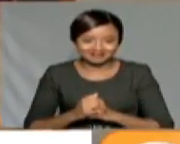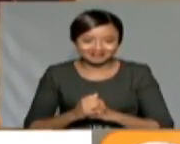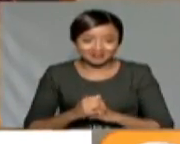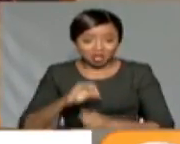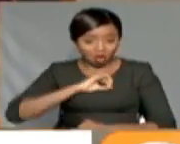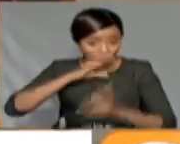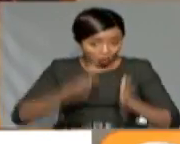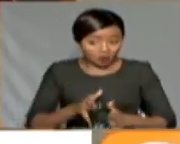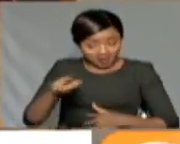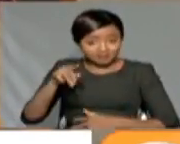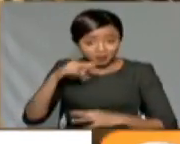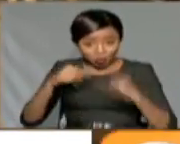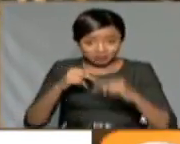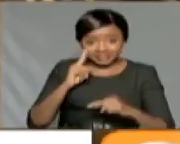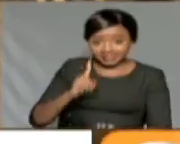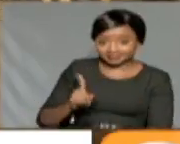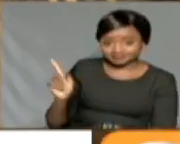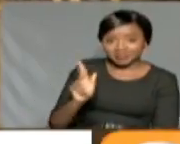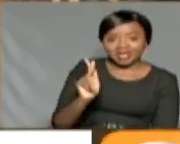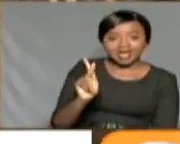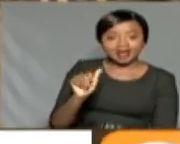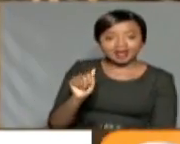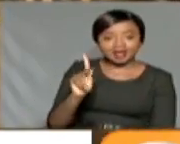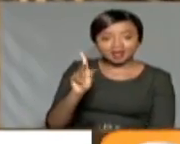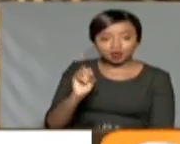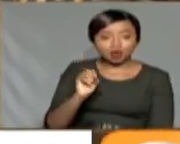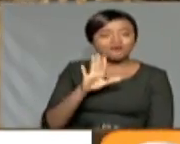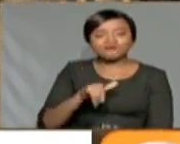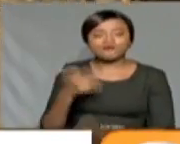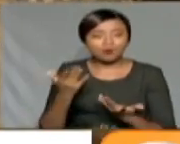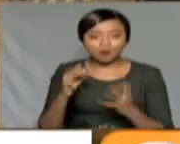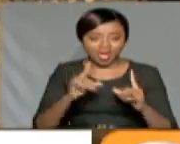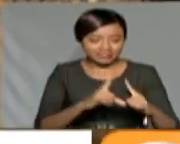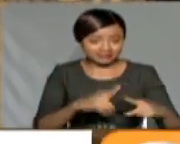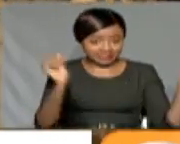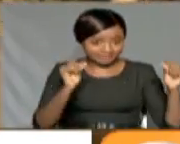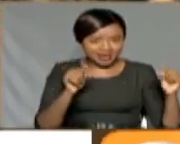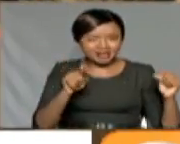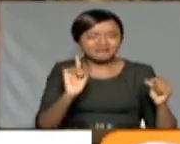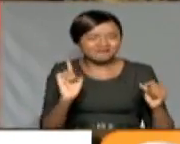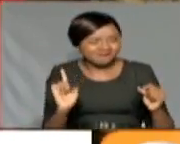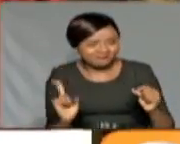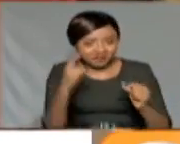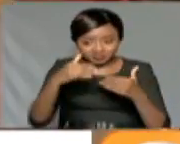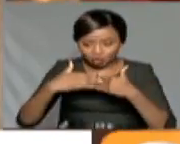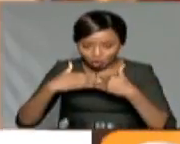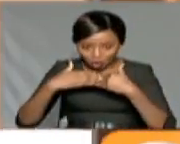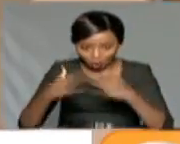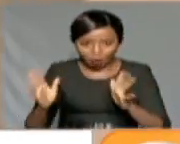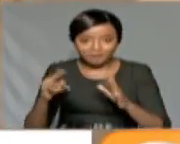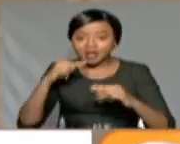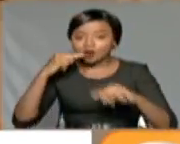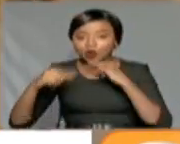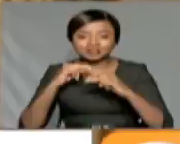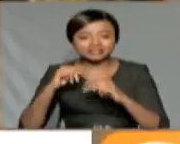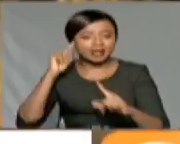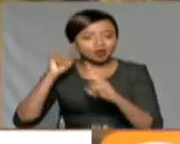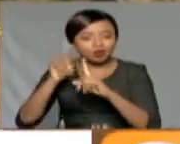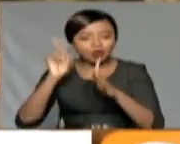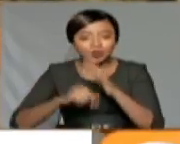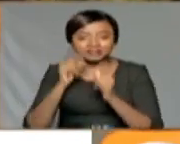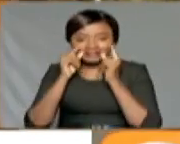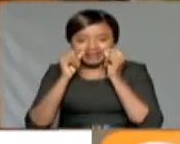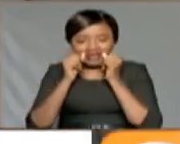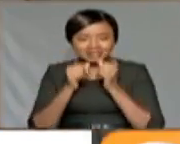Mmiliki wa mkahawa huu, Bi Takako, ni raia wa Japan, akiwa wa kwanza kufungua mkahawa wa paka nchini Austria miaka